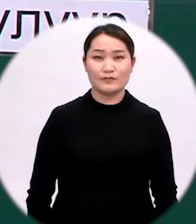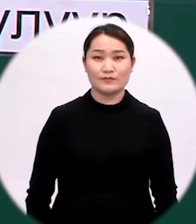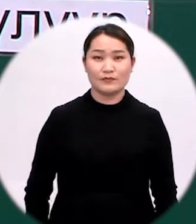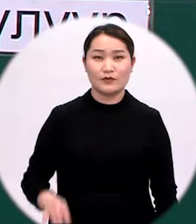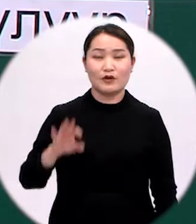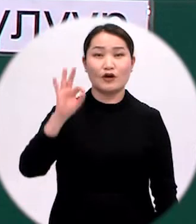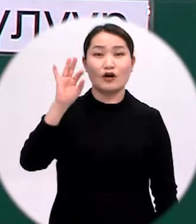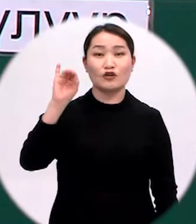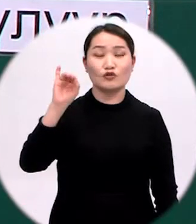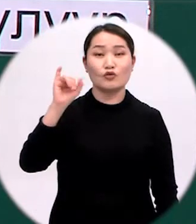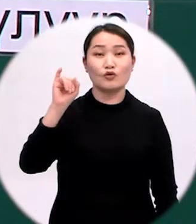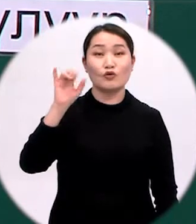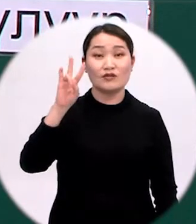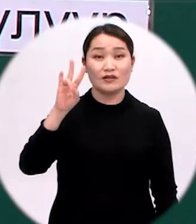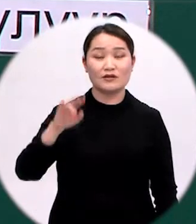Ayong.